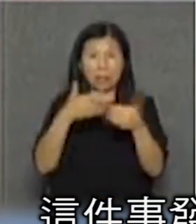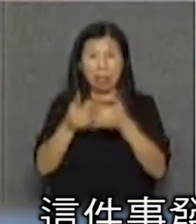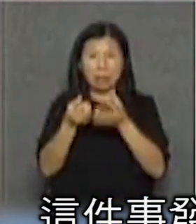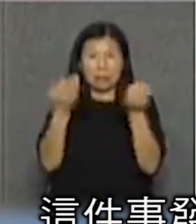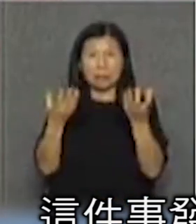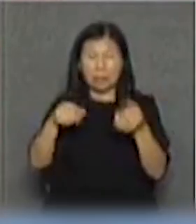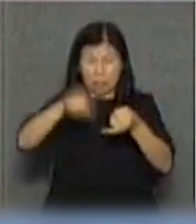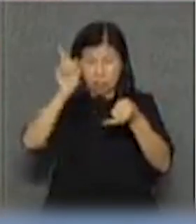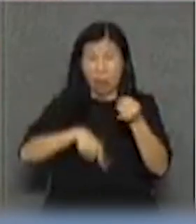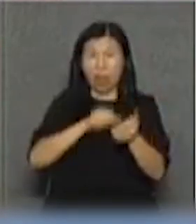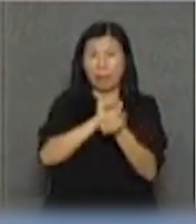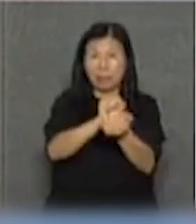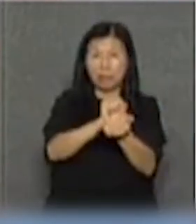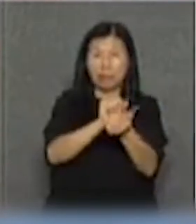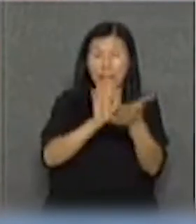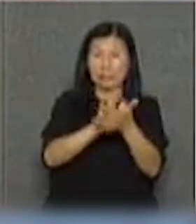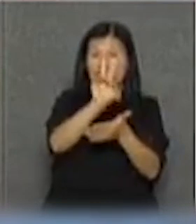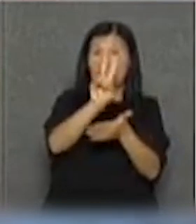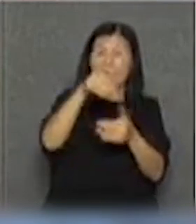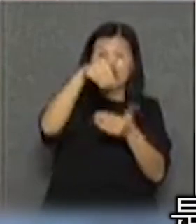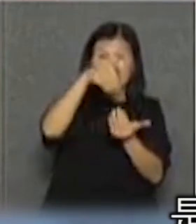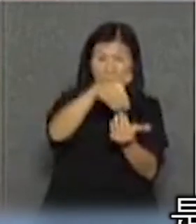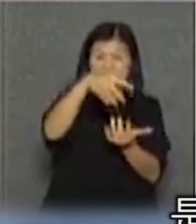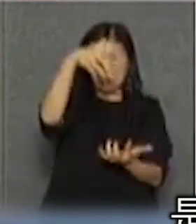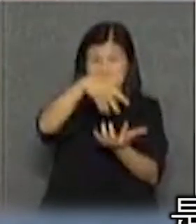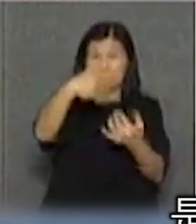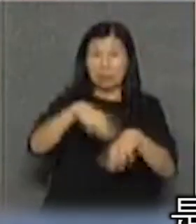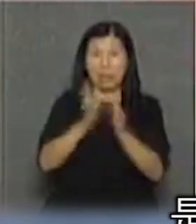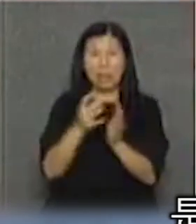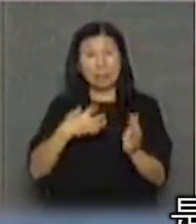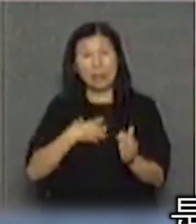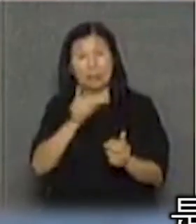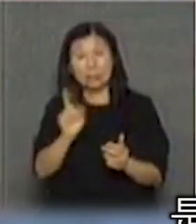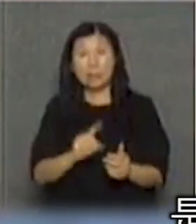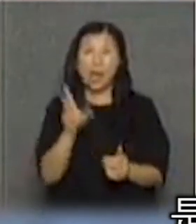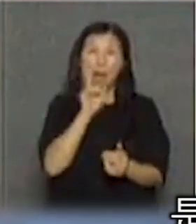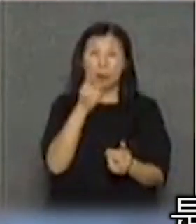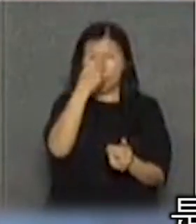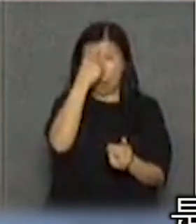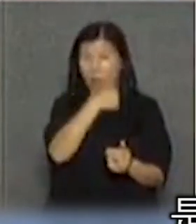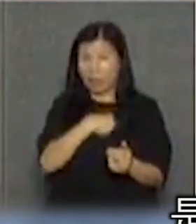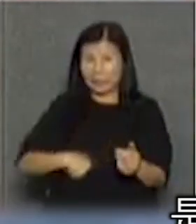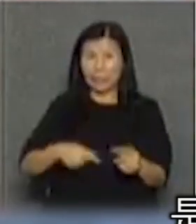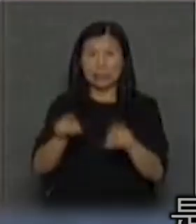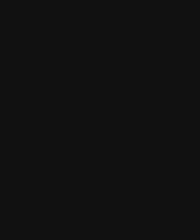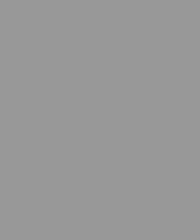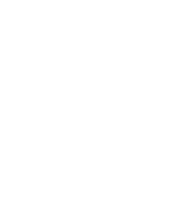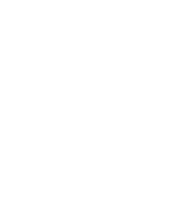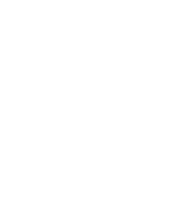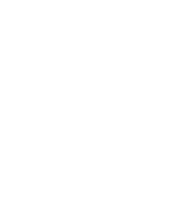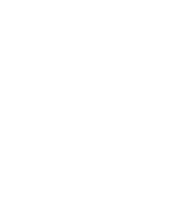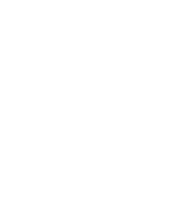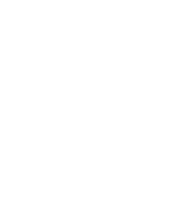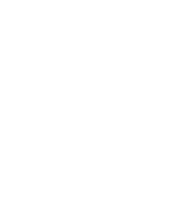样嘅判决，大家嘅感受系点样？系咪就系好似长毛咁，仲要一尋百踩？